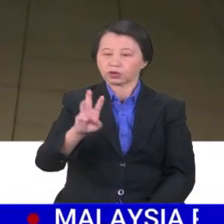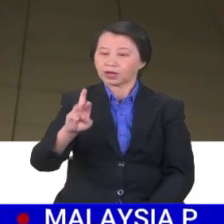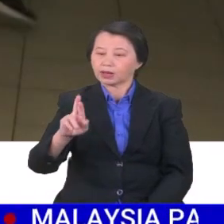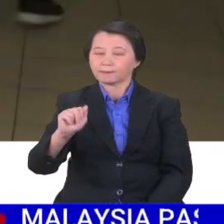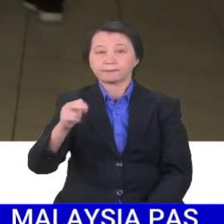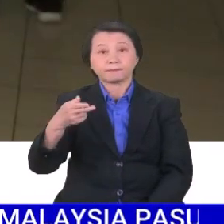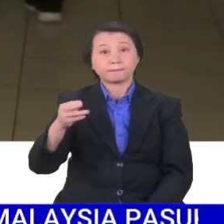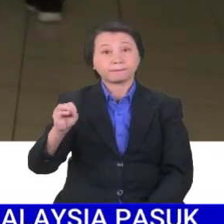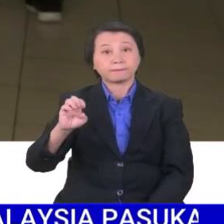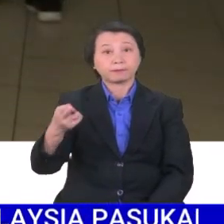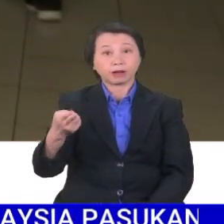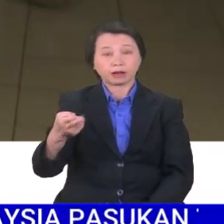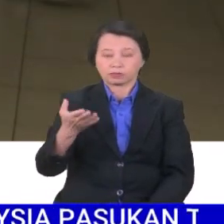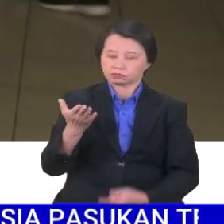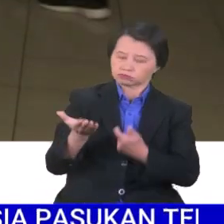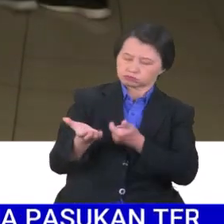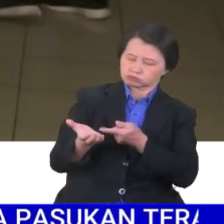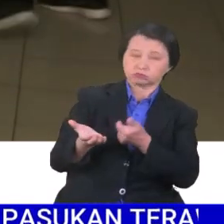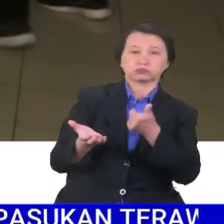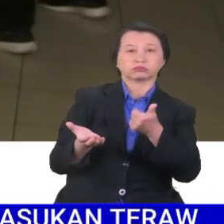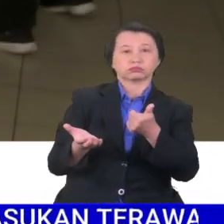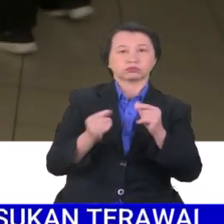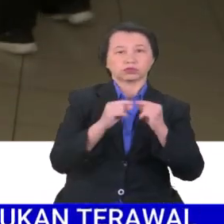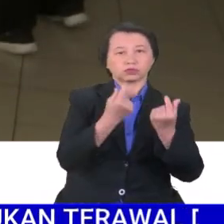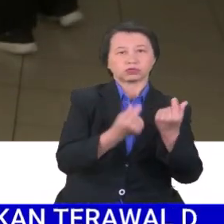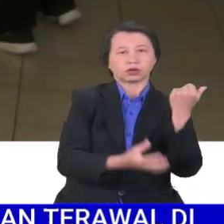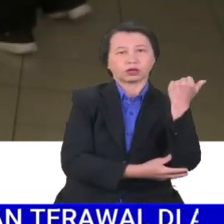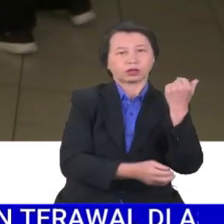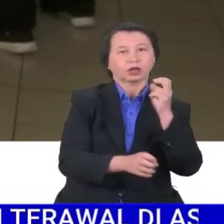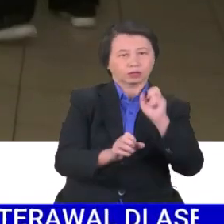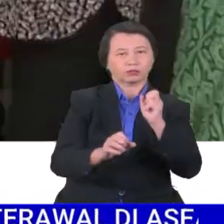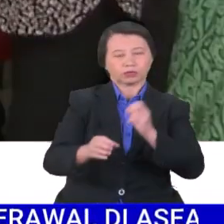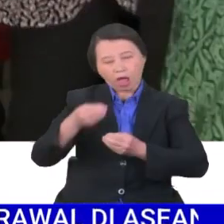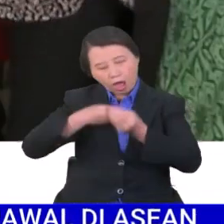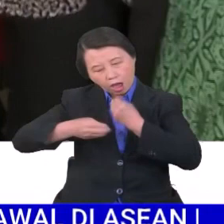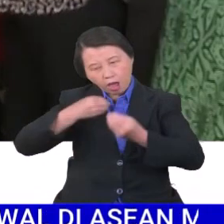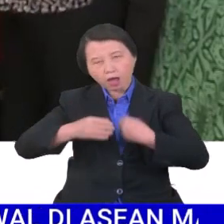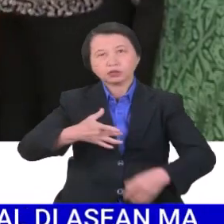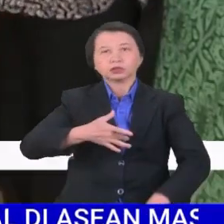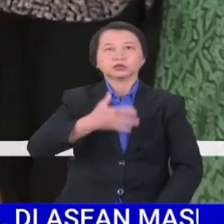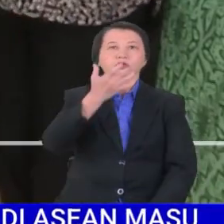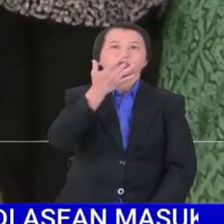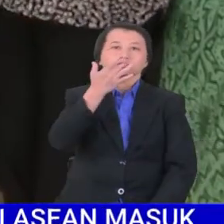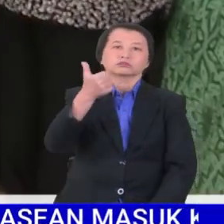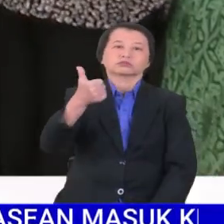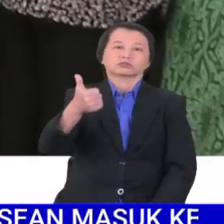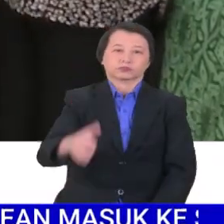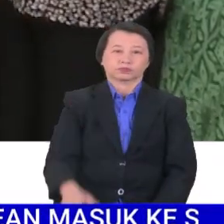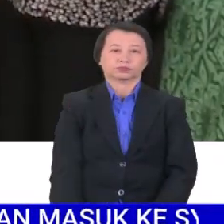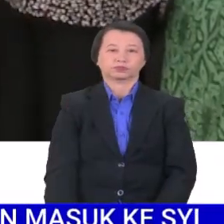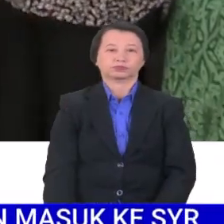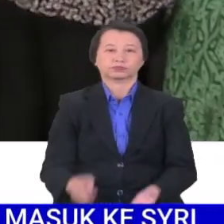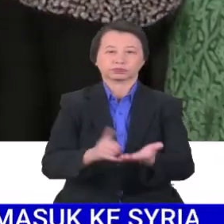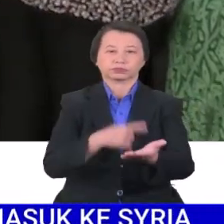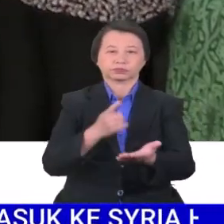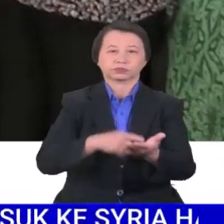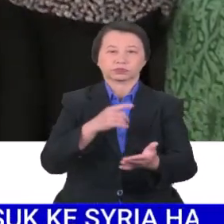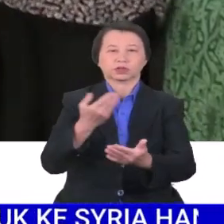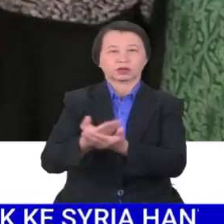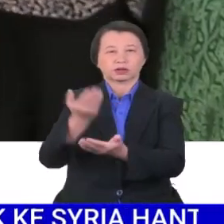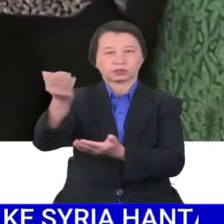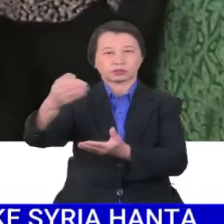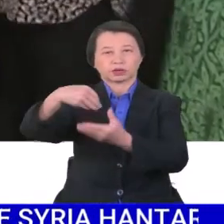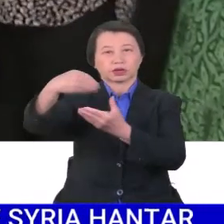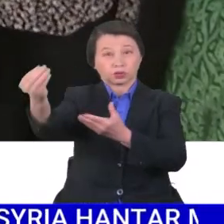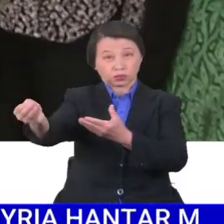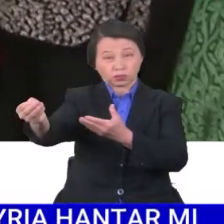kata mendapat golongan kurang berkemampuan ni mampu merasa. Macam saya pun saya rumah kadang-kadang ada masa beli kat luar juga